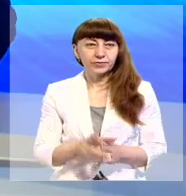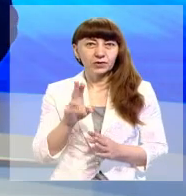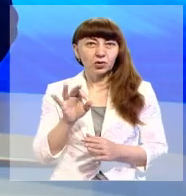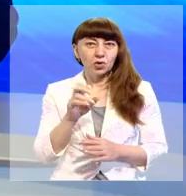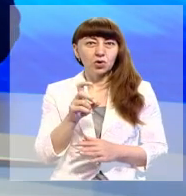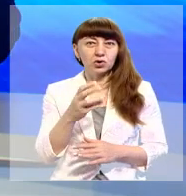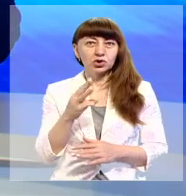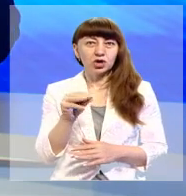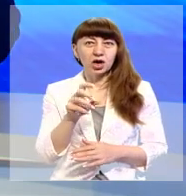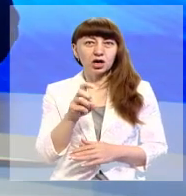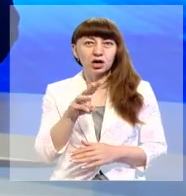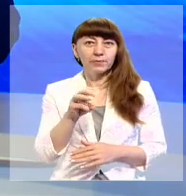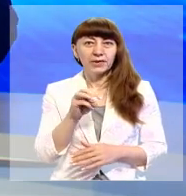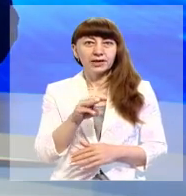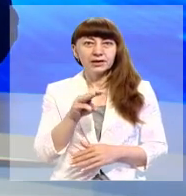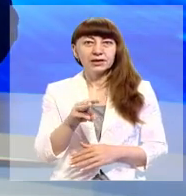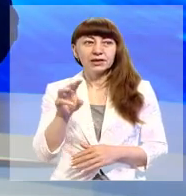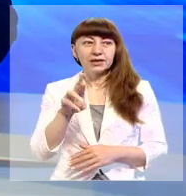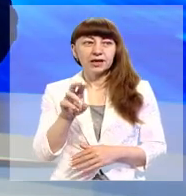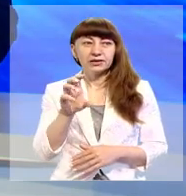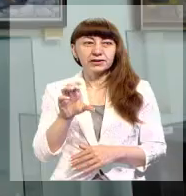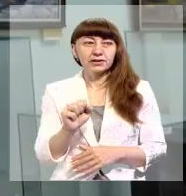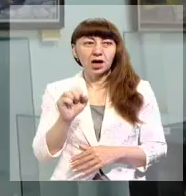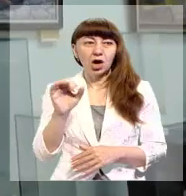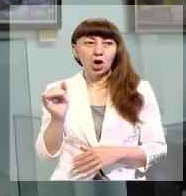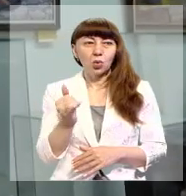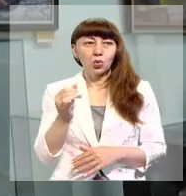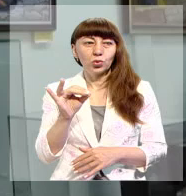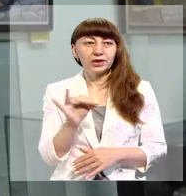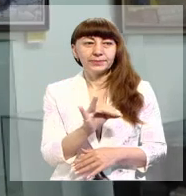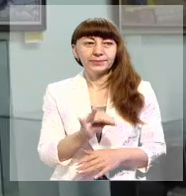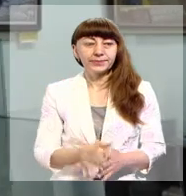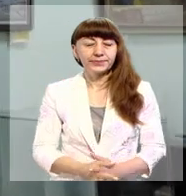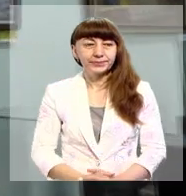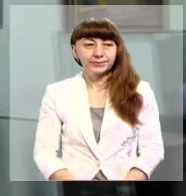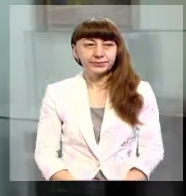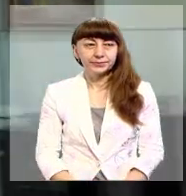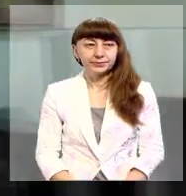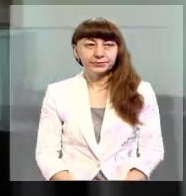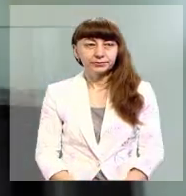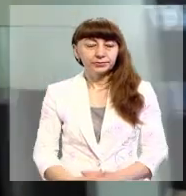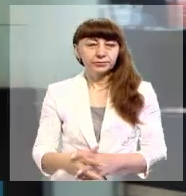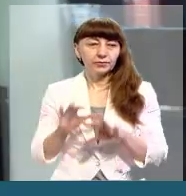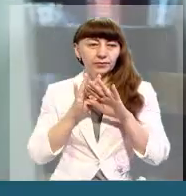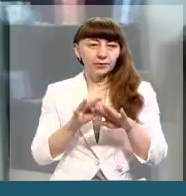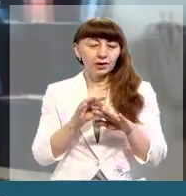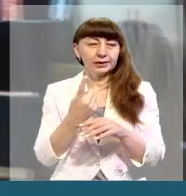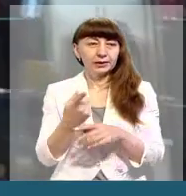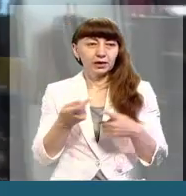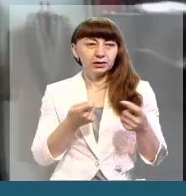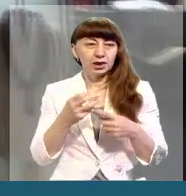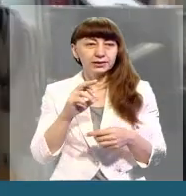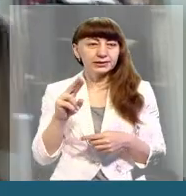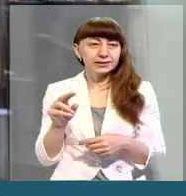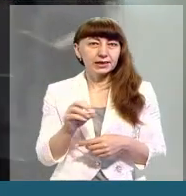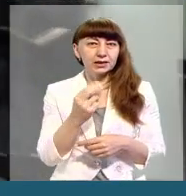музейдің мұрасы қостанайлықтарға ұсынылды. Әзірет Султан ұлттық тарихи мәдени музей